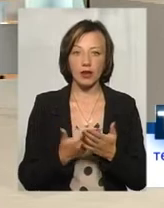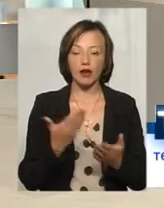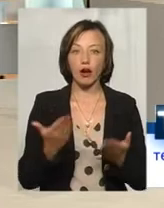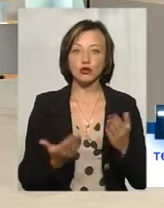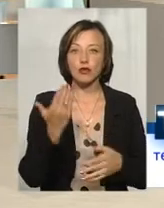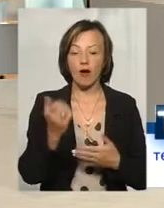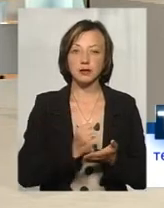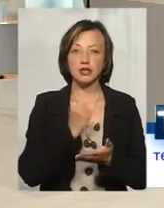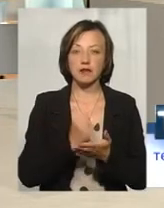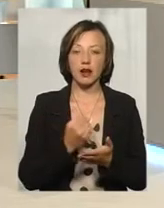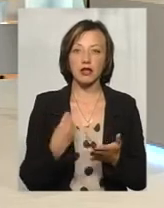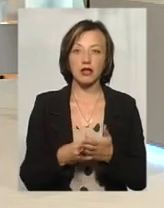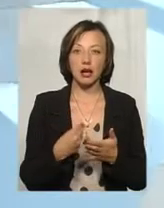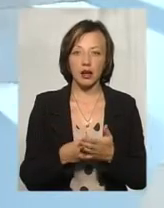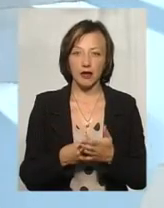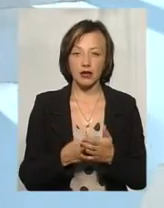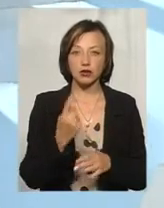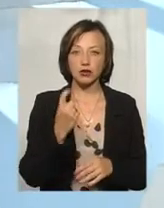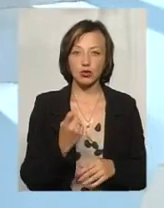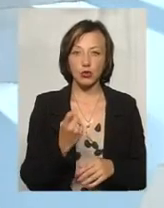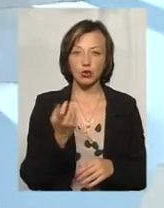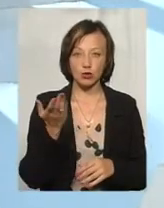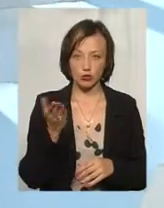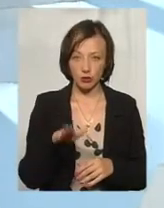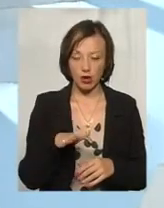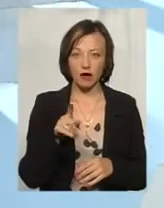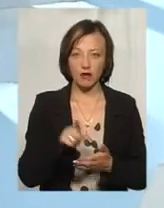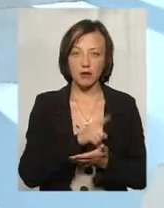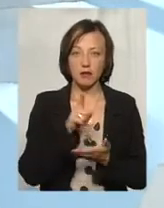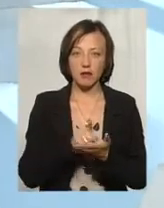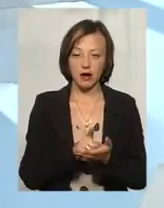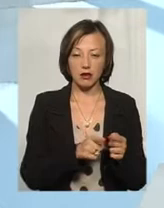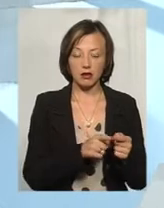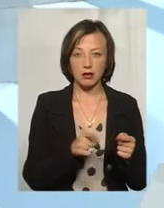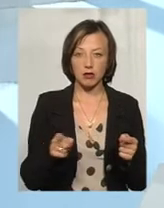вам затвердили тариф 100 одиниць, ви їх маєте